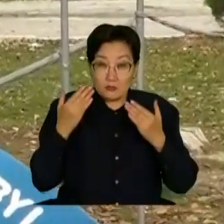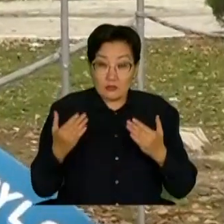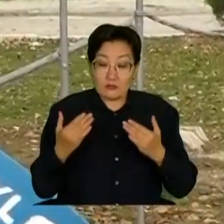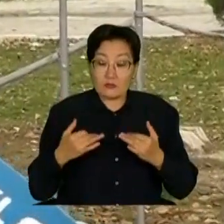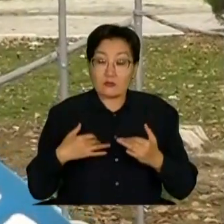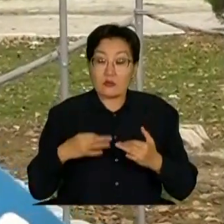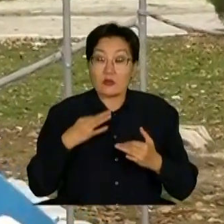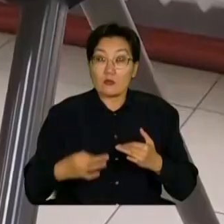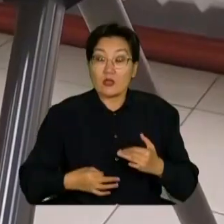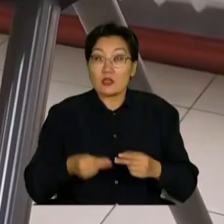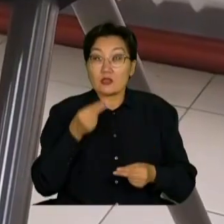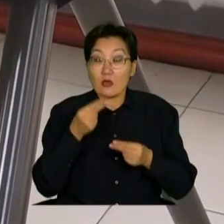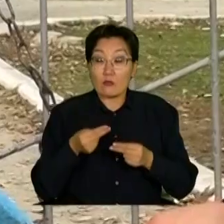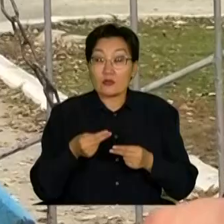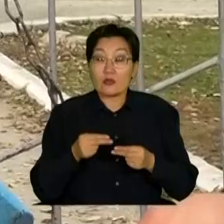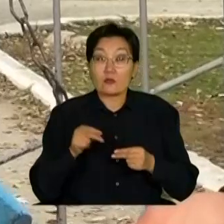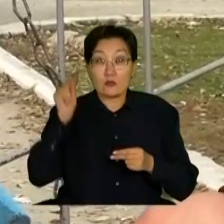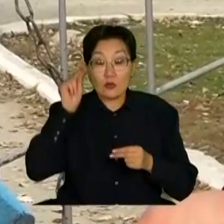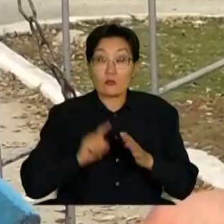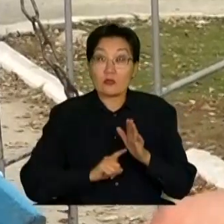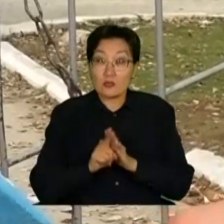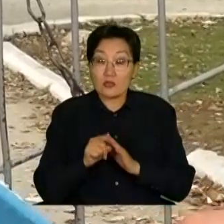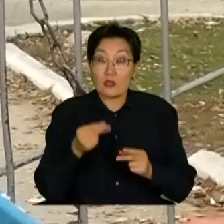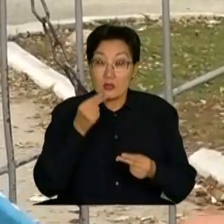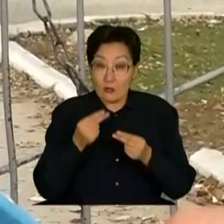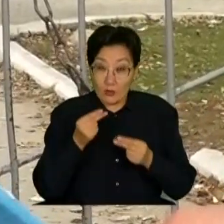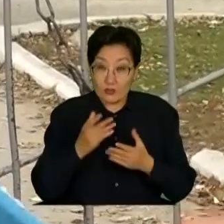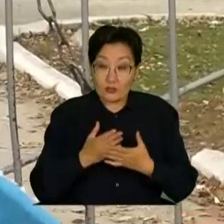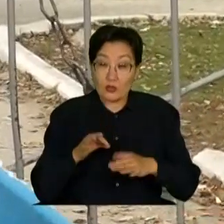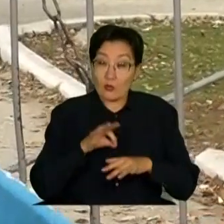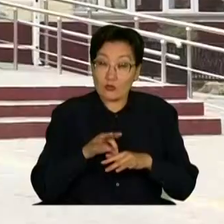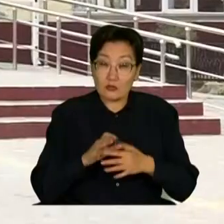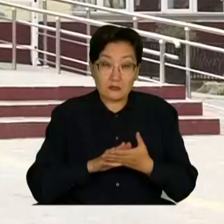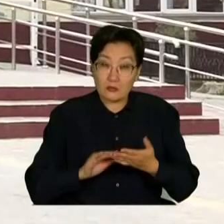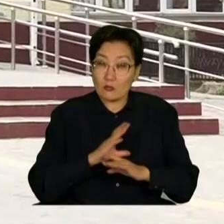баламам жедім тамақ деп бар, мектеп басталғалы тамағын жейді.